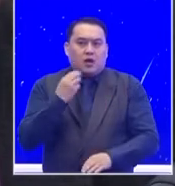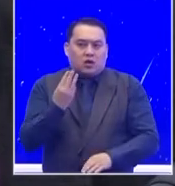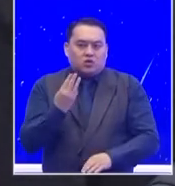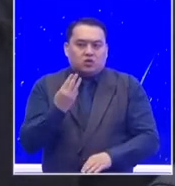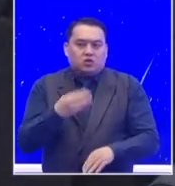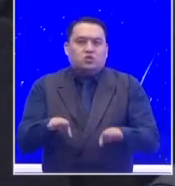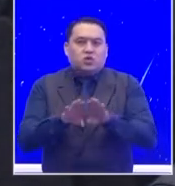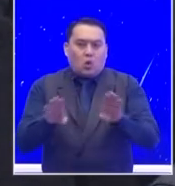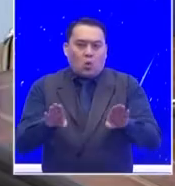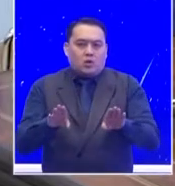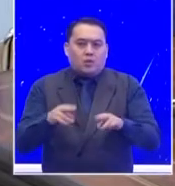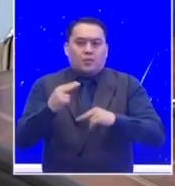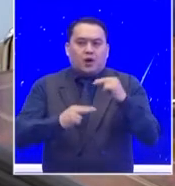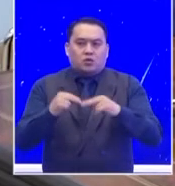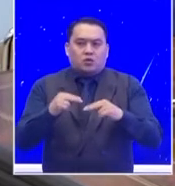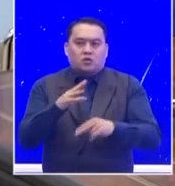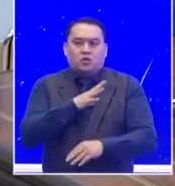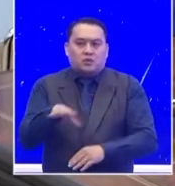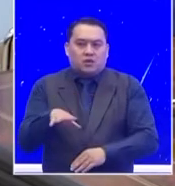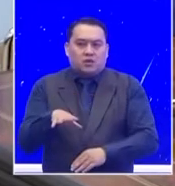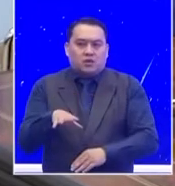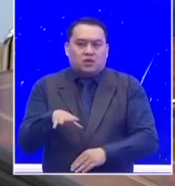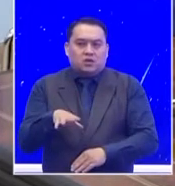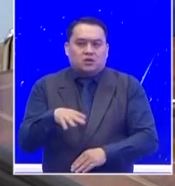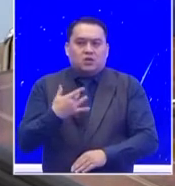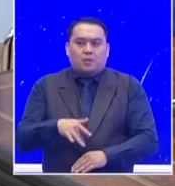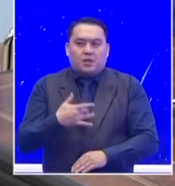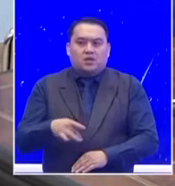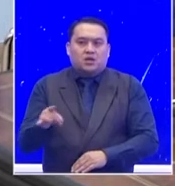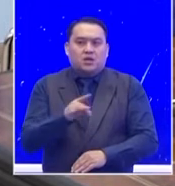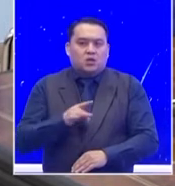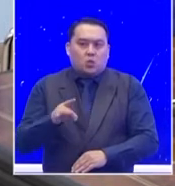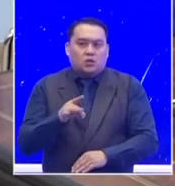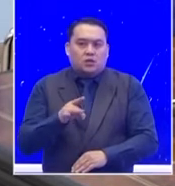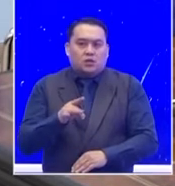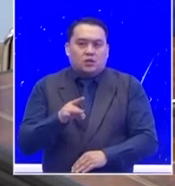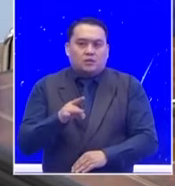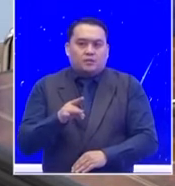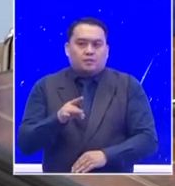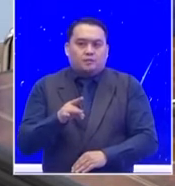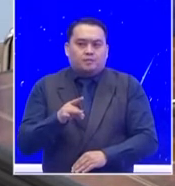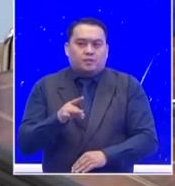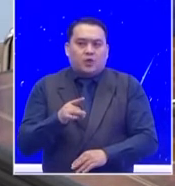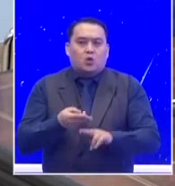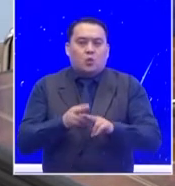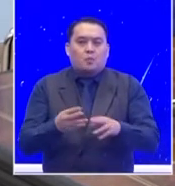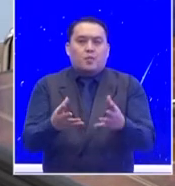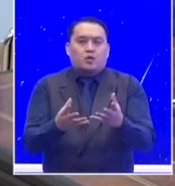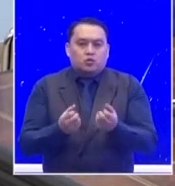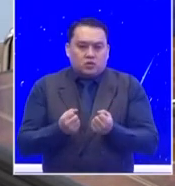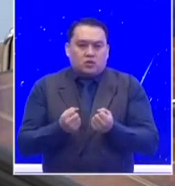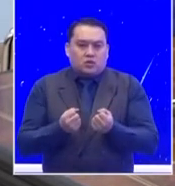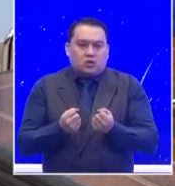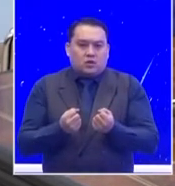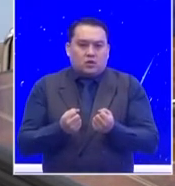районе то же самое жилье практически не строится. В Жамбылском районе. Вот эти дети, чтобы получали жилье вот в